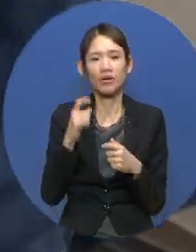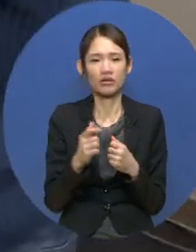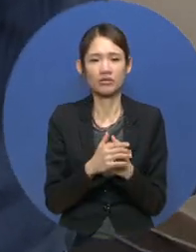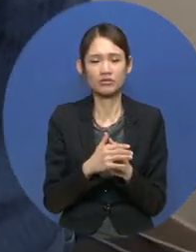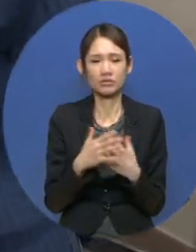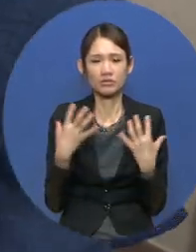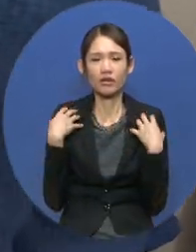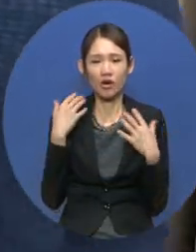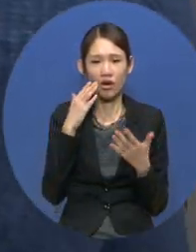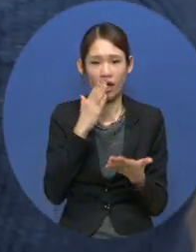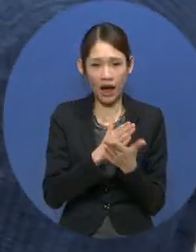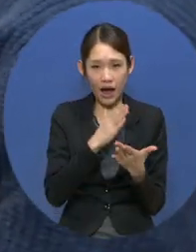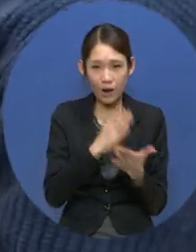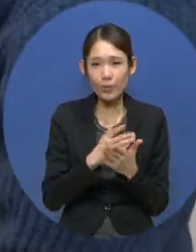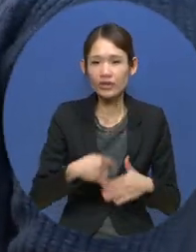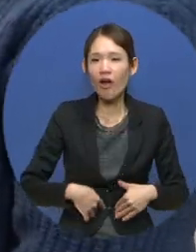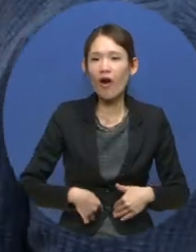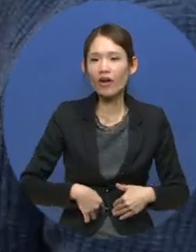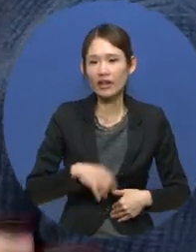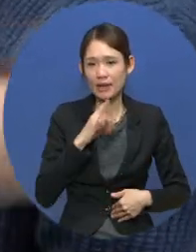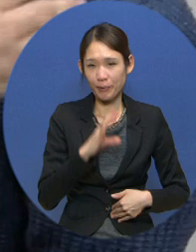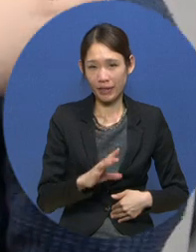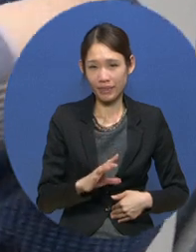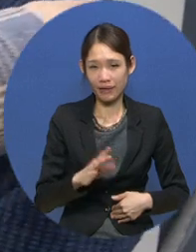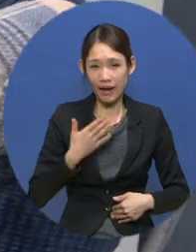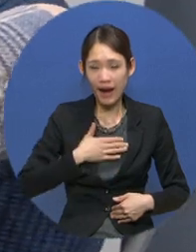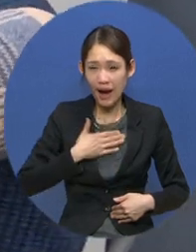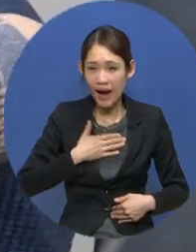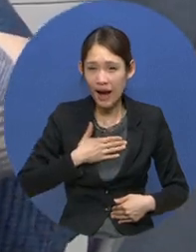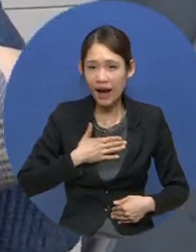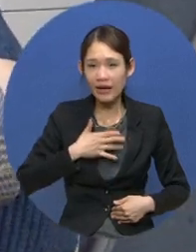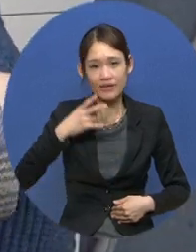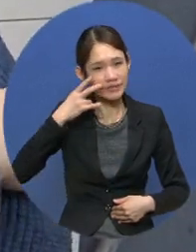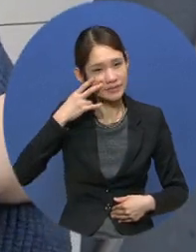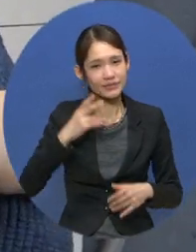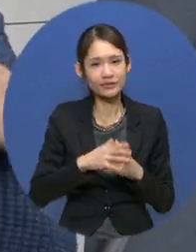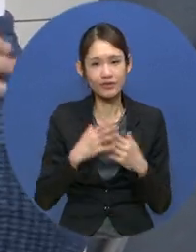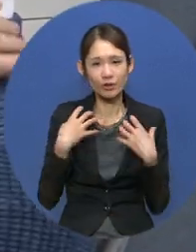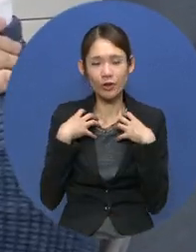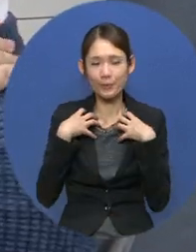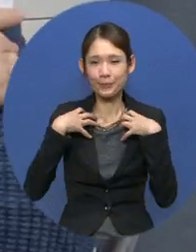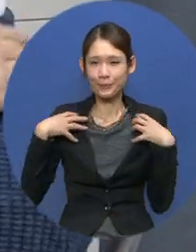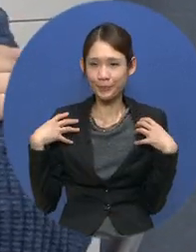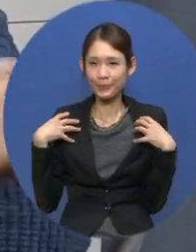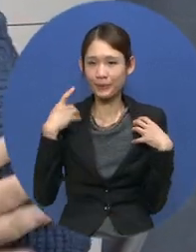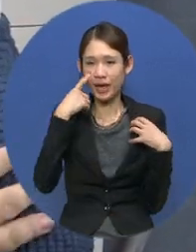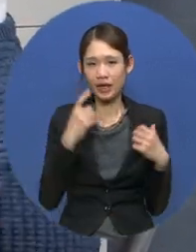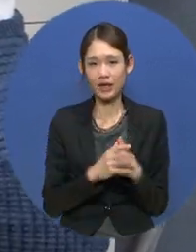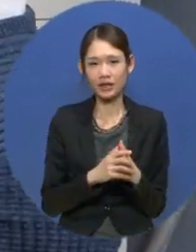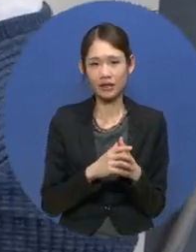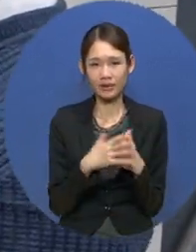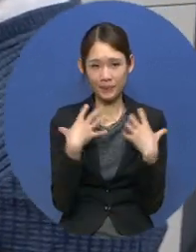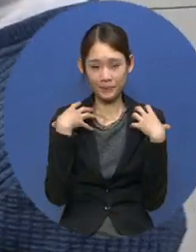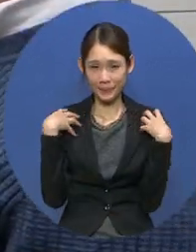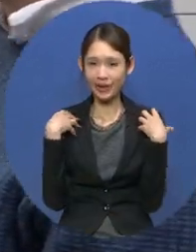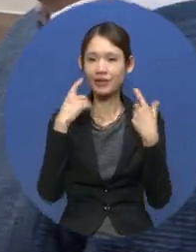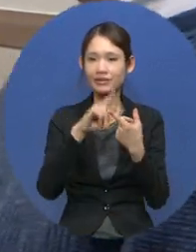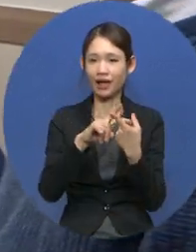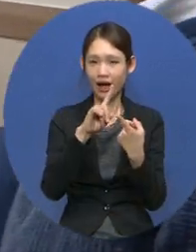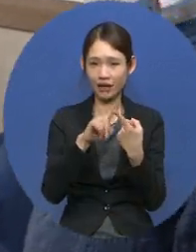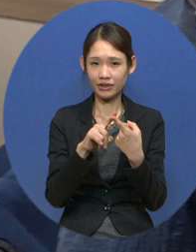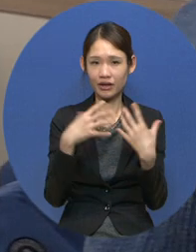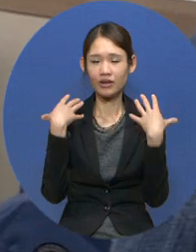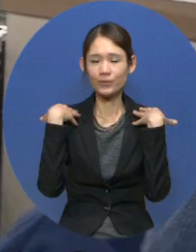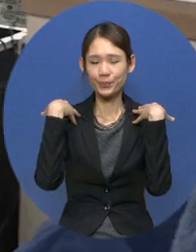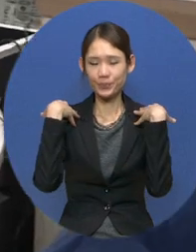여기다 주면 안 되고 여기만 주는 거예요. 네. 알겠죠? 네. 어깨는 펴봐. 쫙 어깨를 펴. 그래서 핀 상태에서 어깨를